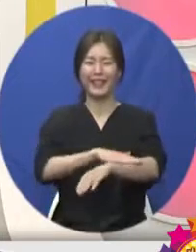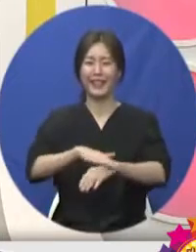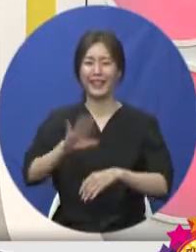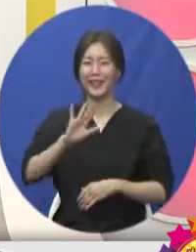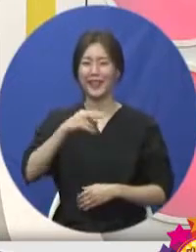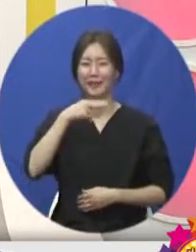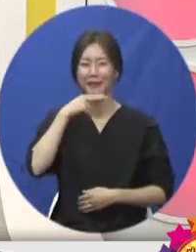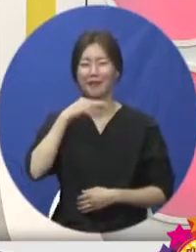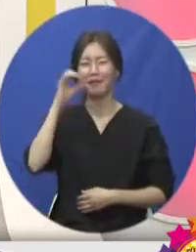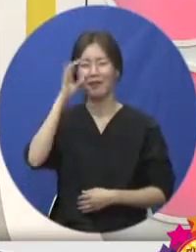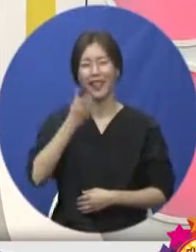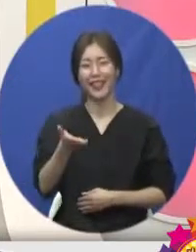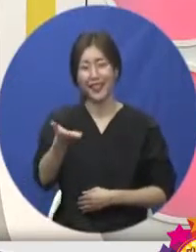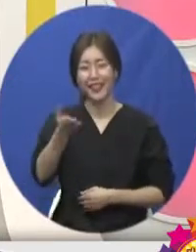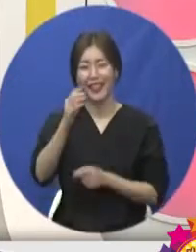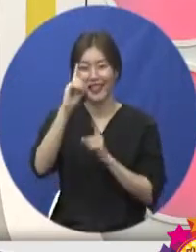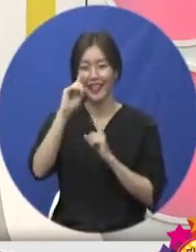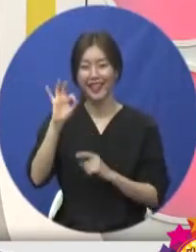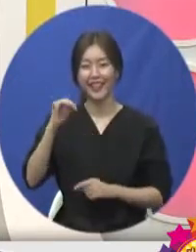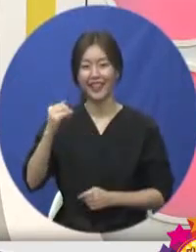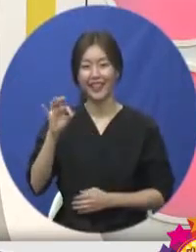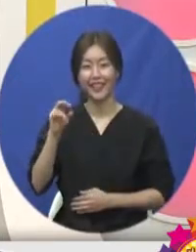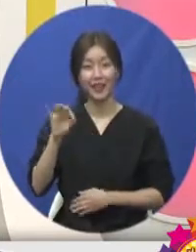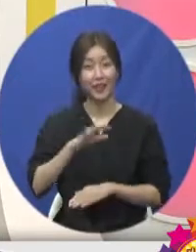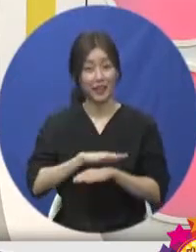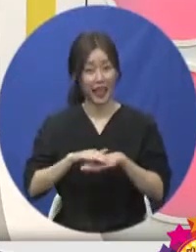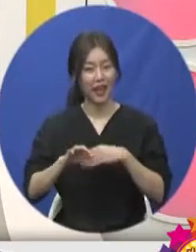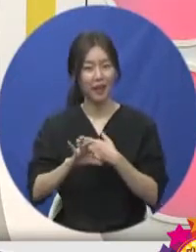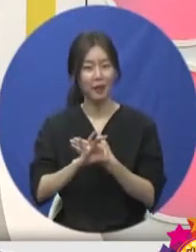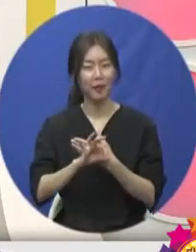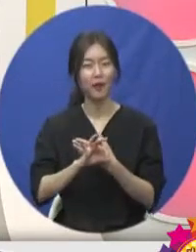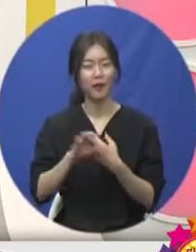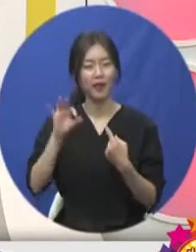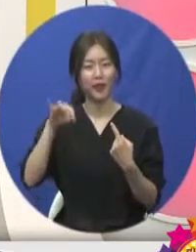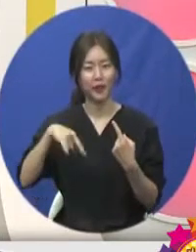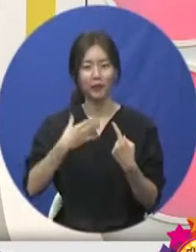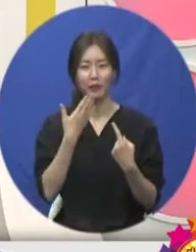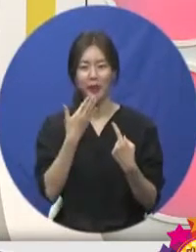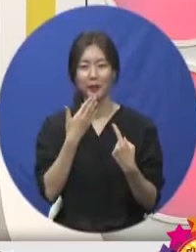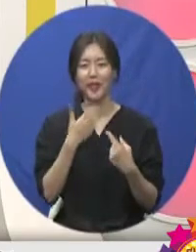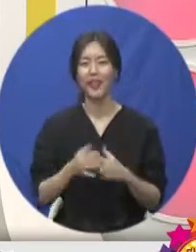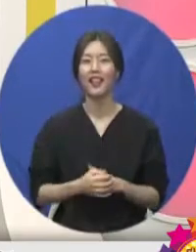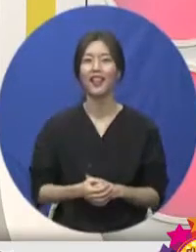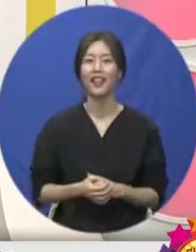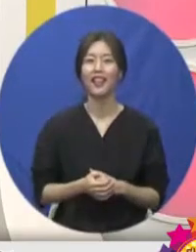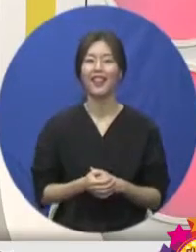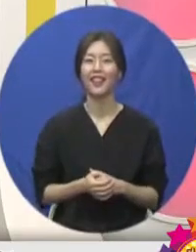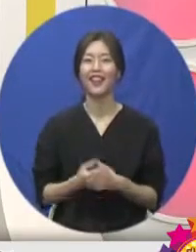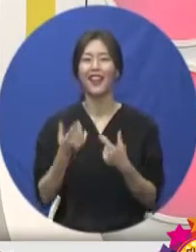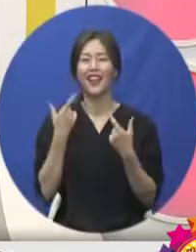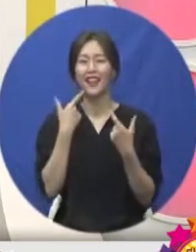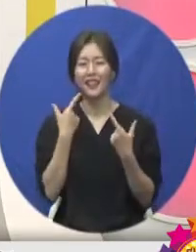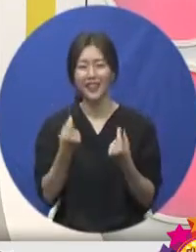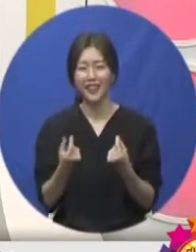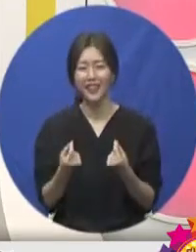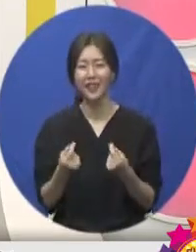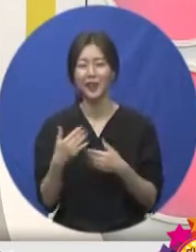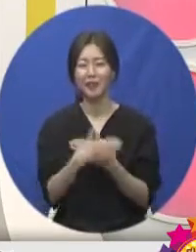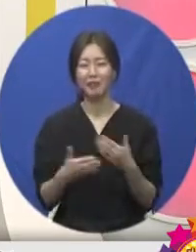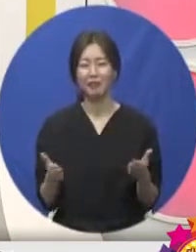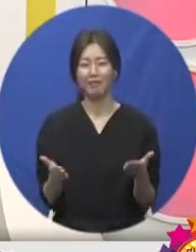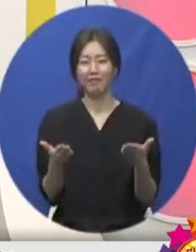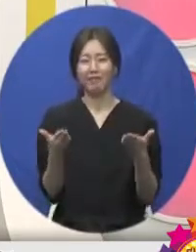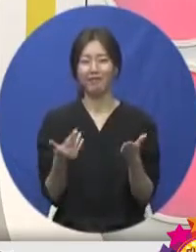열심히 이은영 어머니가 열심히 하시면 1등 하실 거예요. 아유. 네. 이렇게 또 이부영 씨가 힘을 주시는